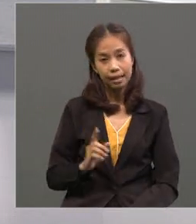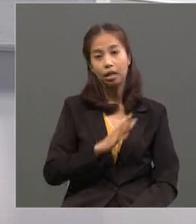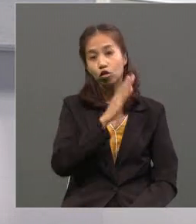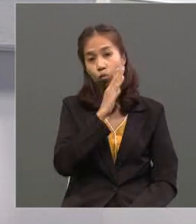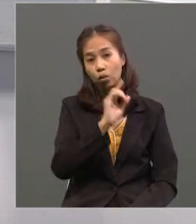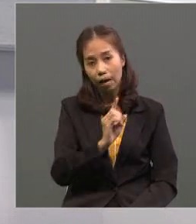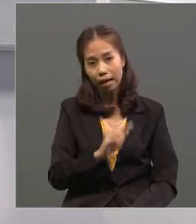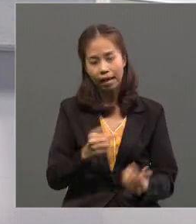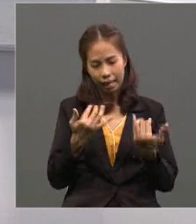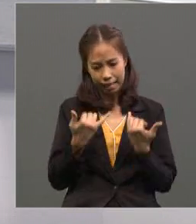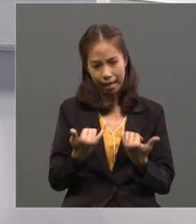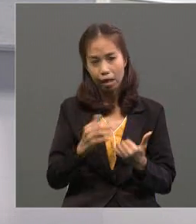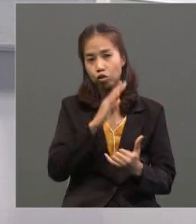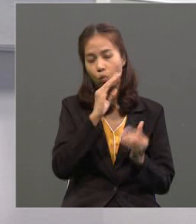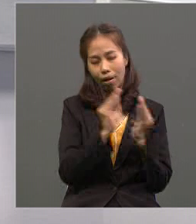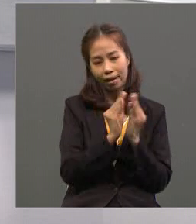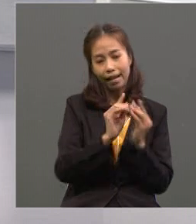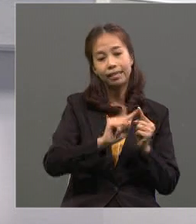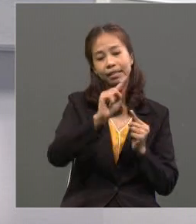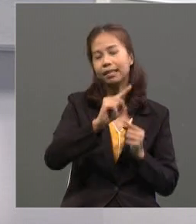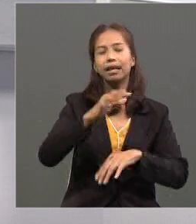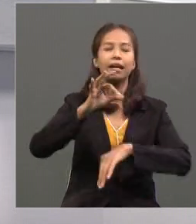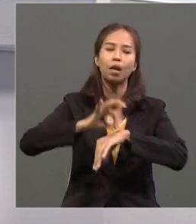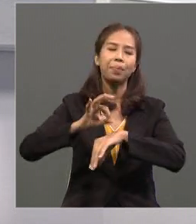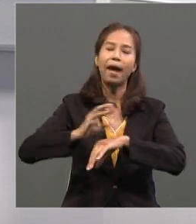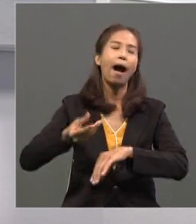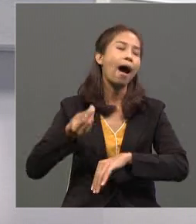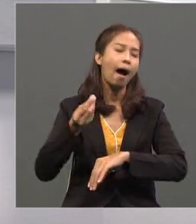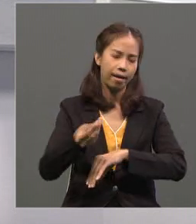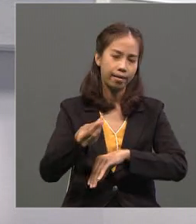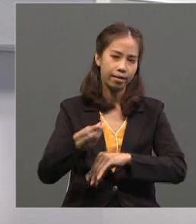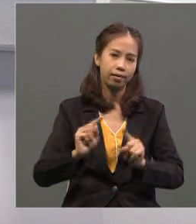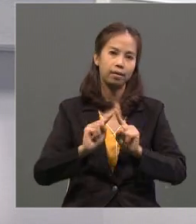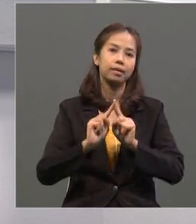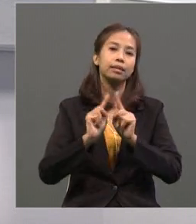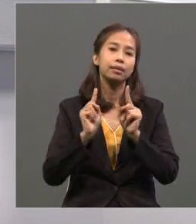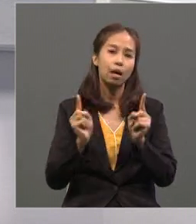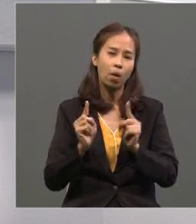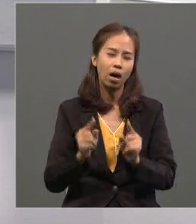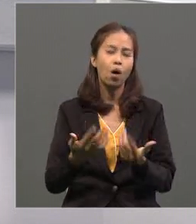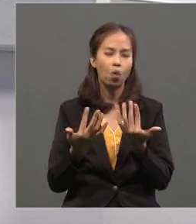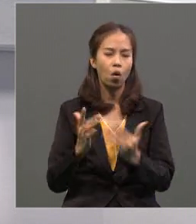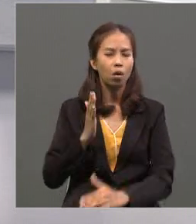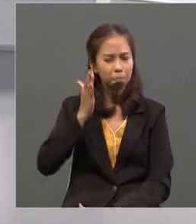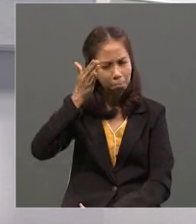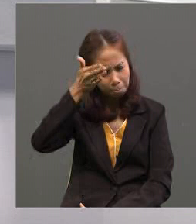องรู้วสุท้ายแล้วทั้ง 2